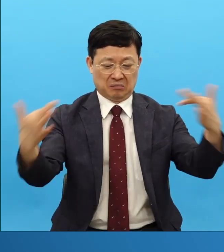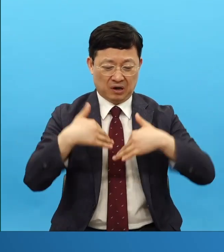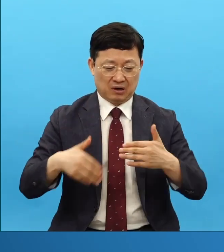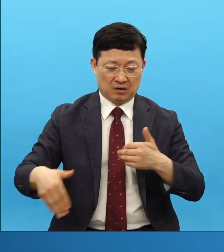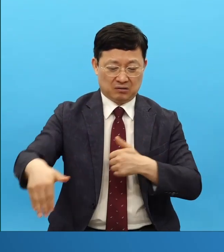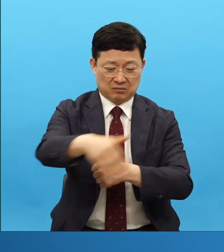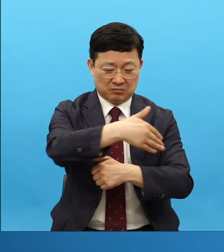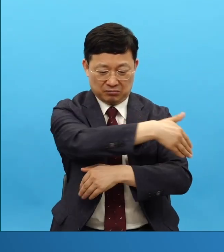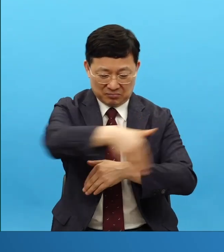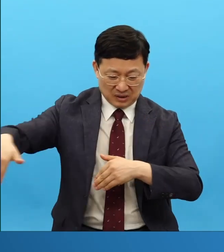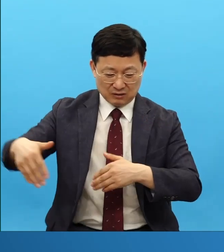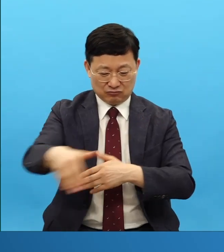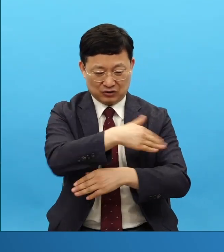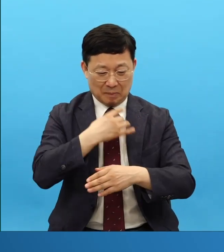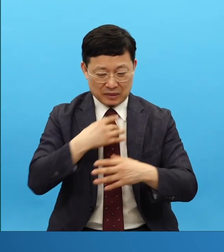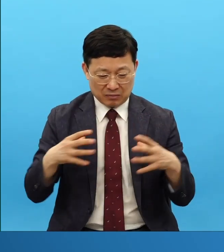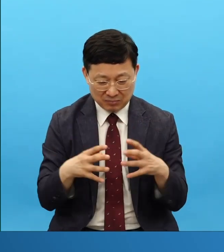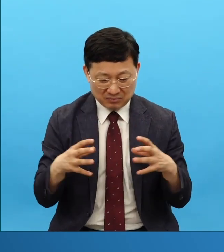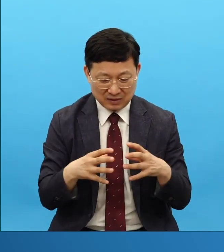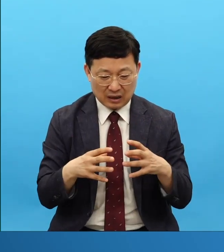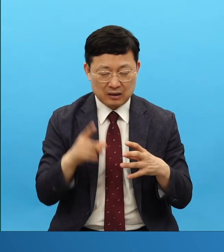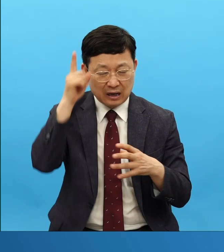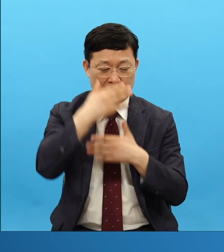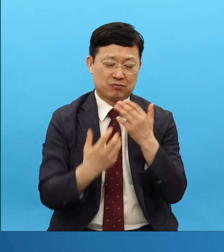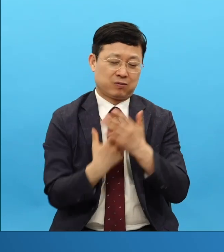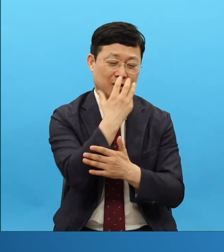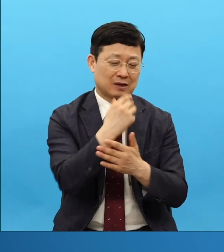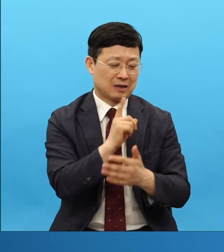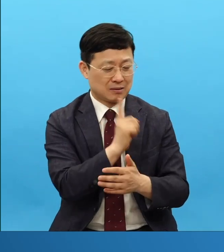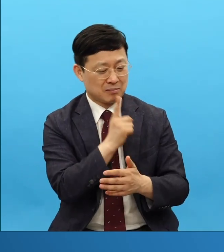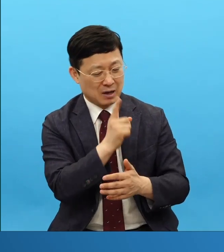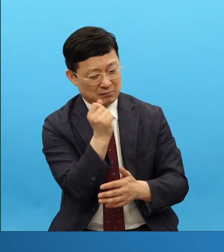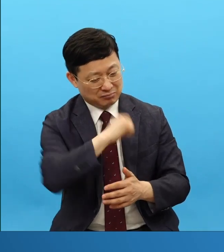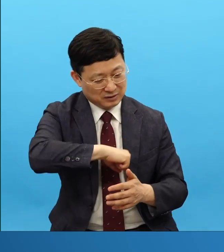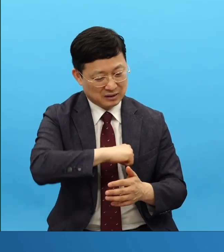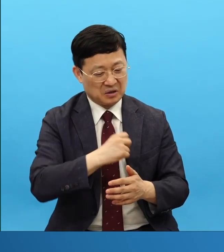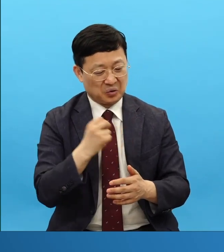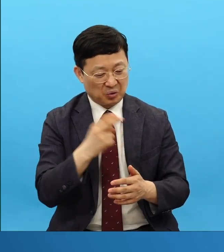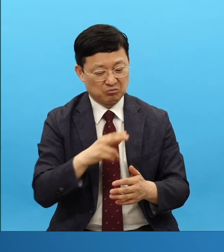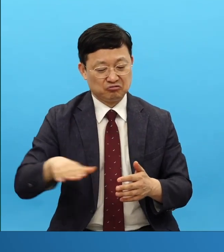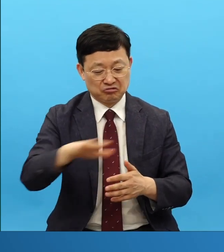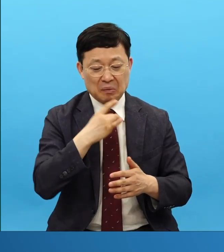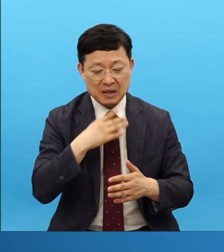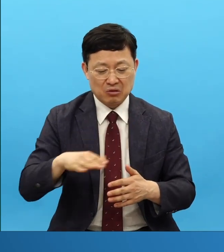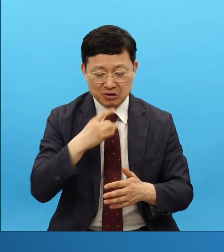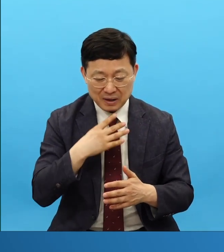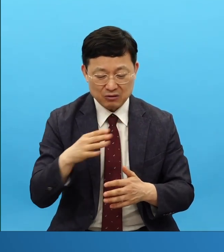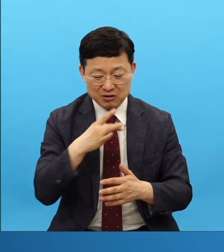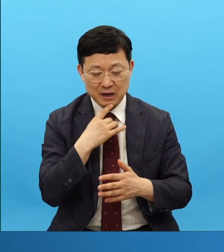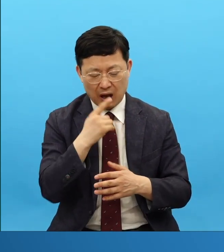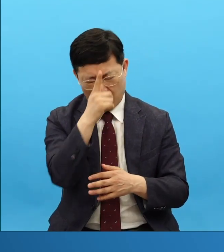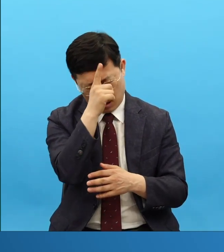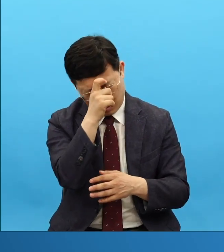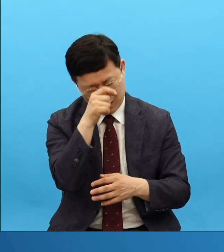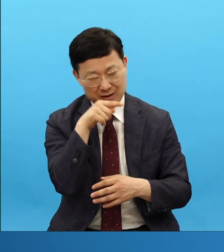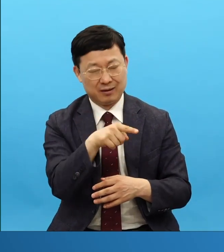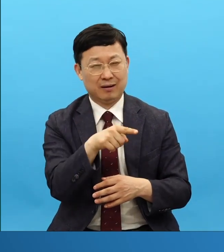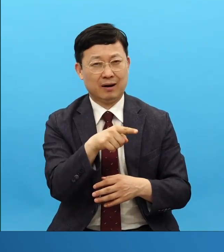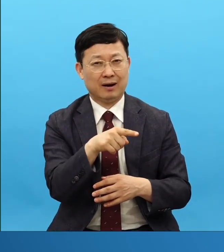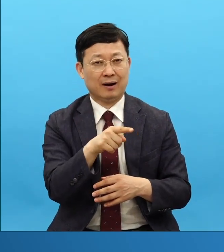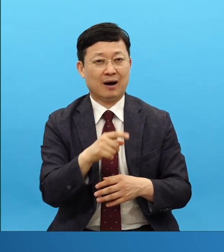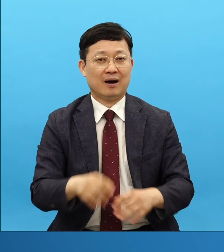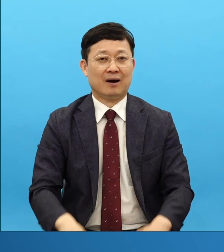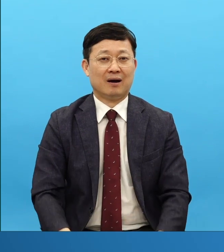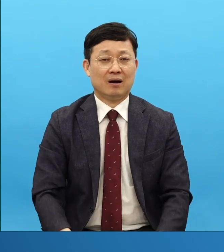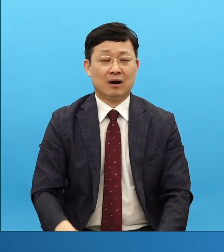they say our nation. 말 안 들어. 살만하면 또 그래. 우리 민족. And if they have a little energy, they say our nation. 어쩌면